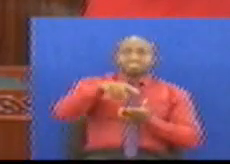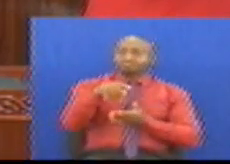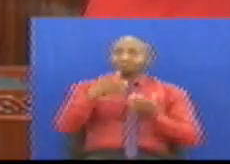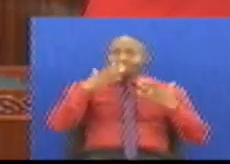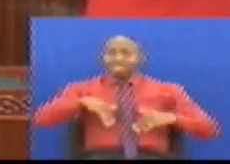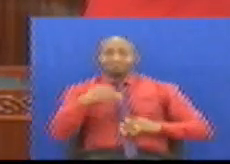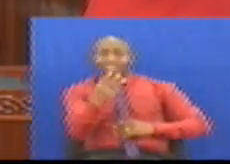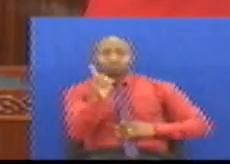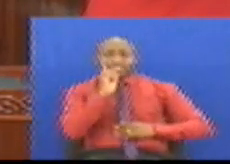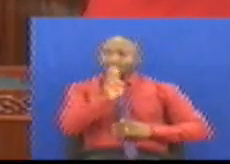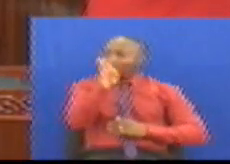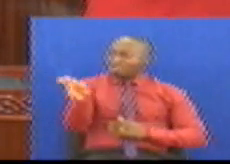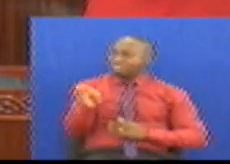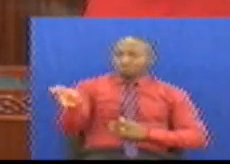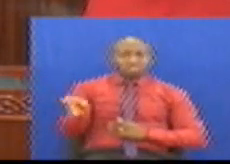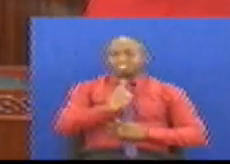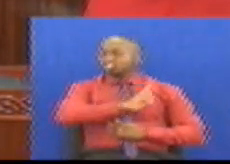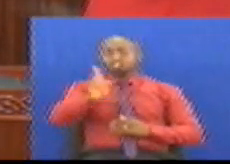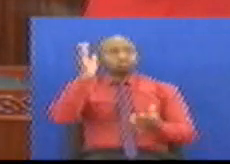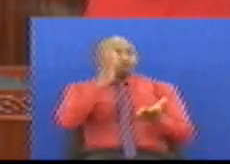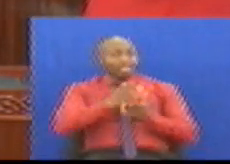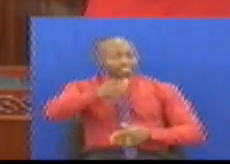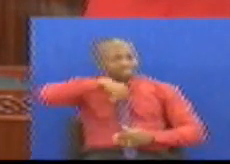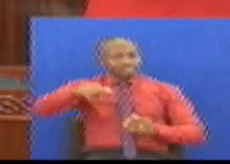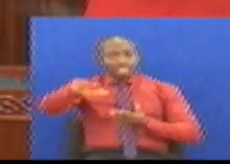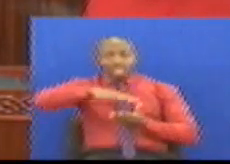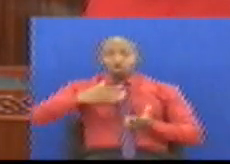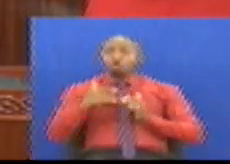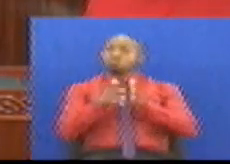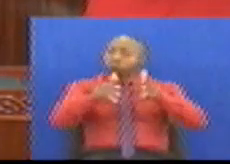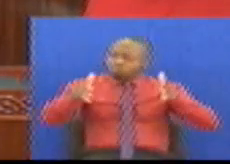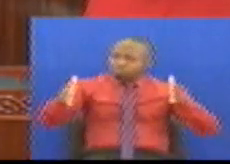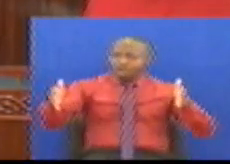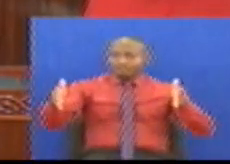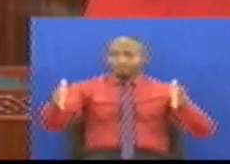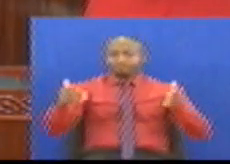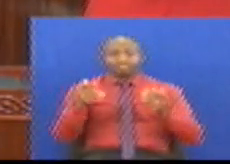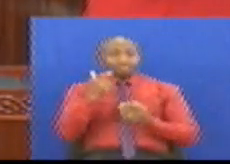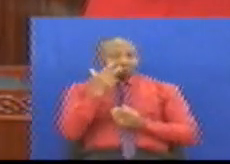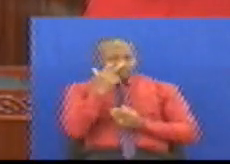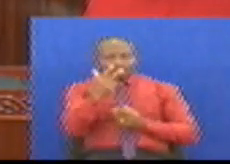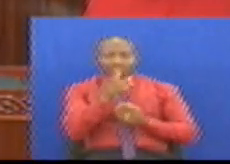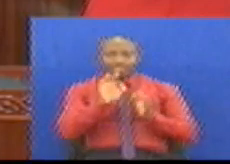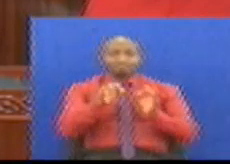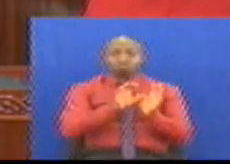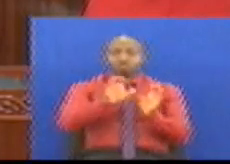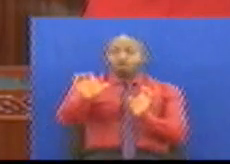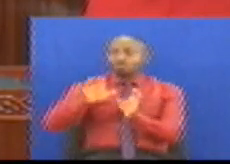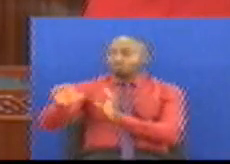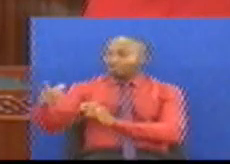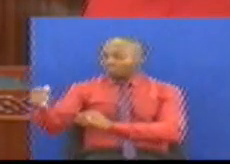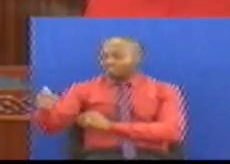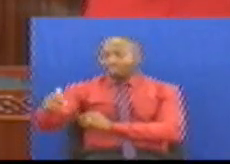haki sisi wengine ambao tuna maeneo makubwa. Tunaomba sana muangalie namna kugawa hizi pesa ndogo mliokuwa nayo, sisi hapo tuna maeneo makubwa, tuweze kupata